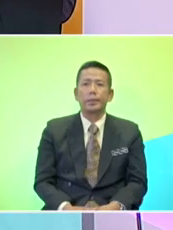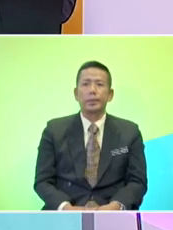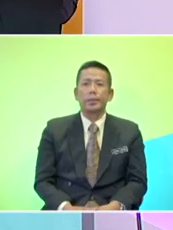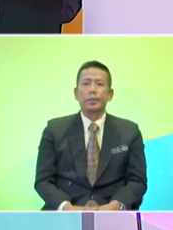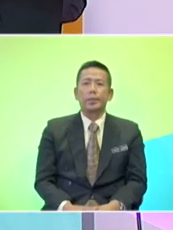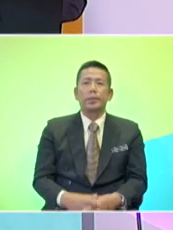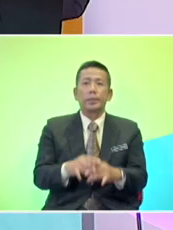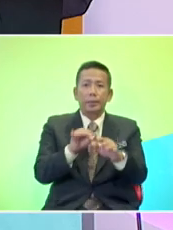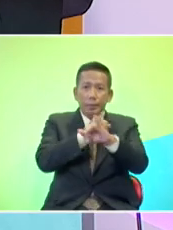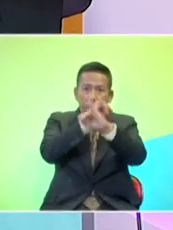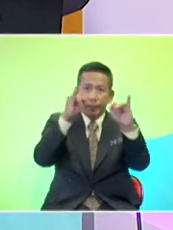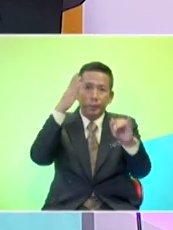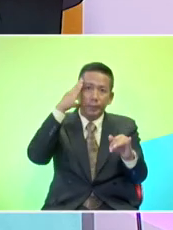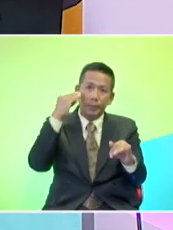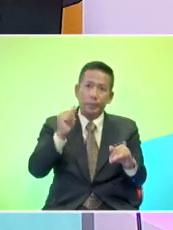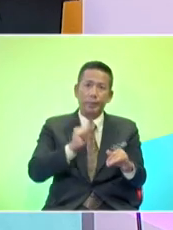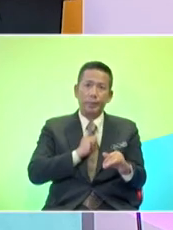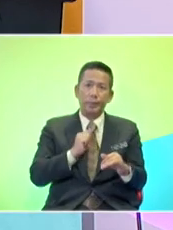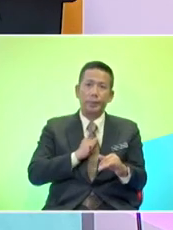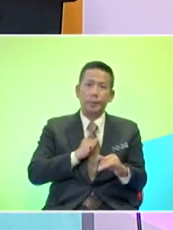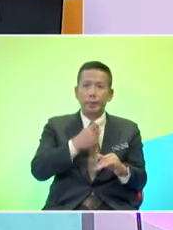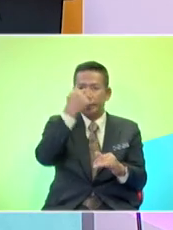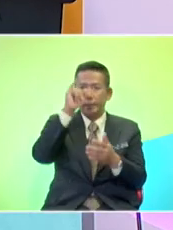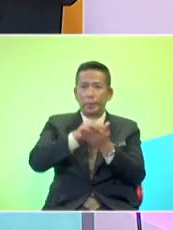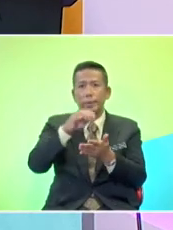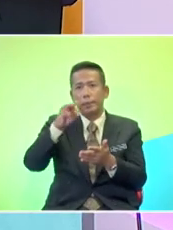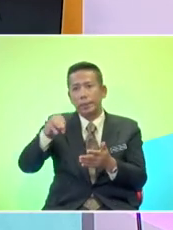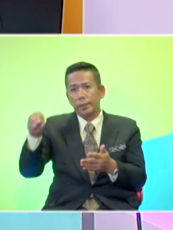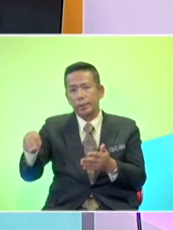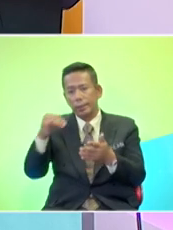menjelaskan pengalaman sendiri sebab itu